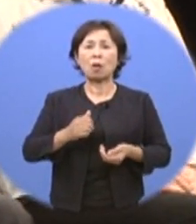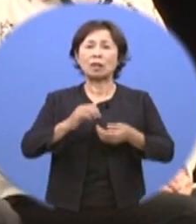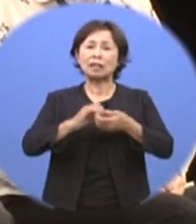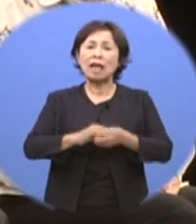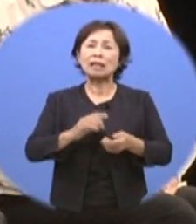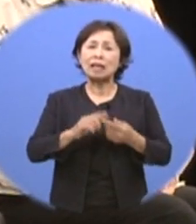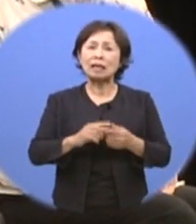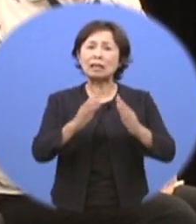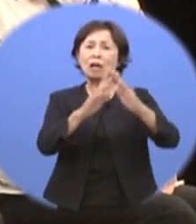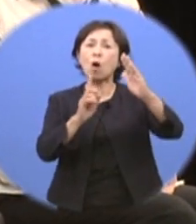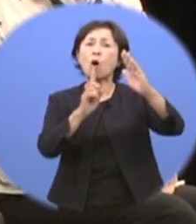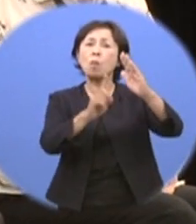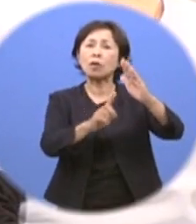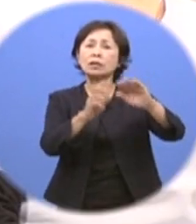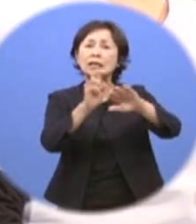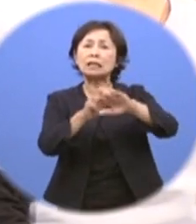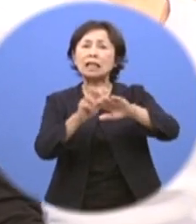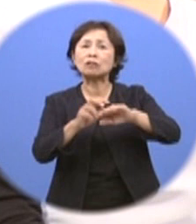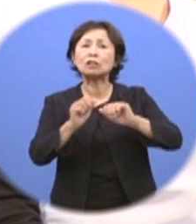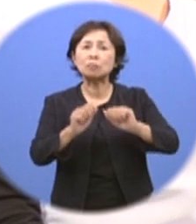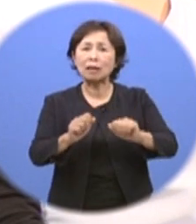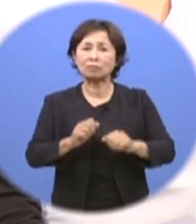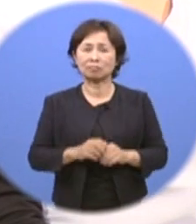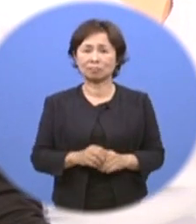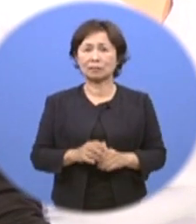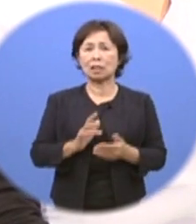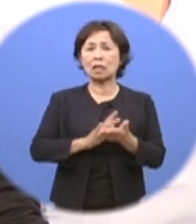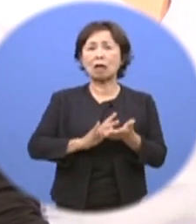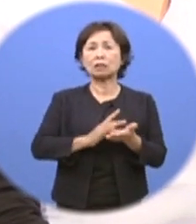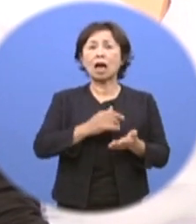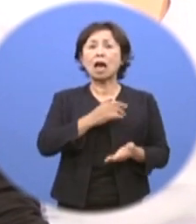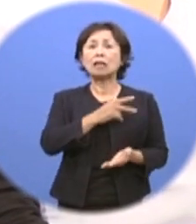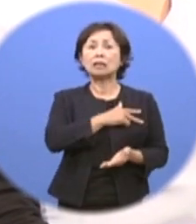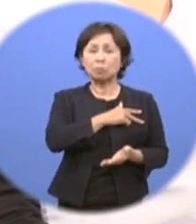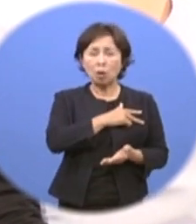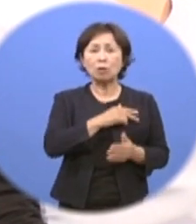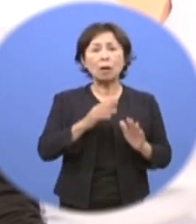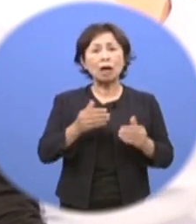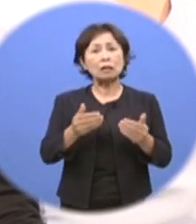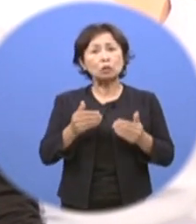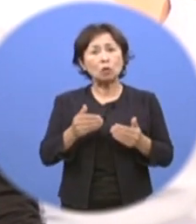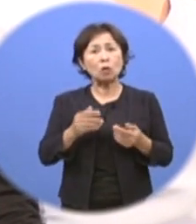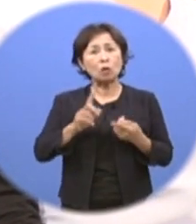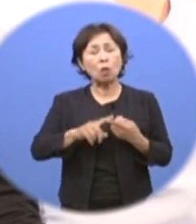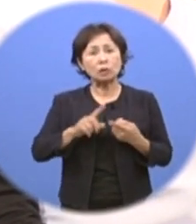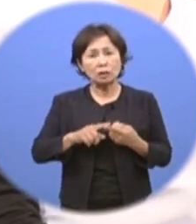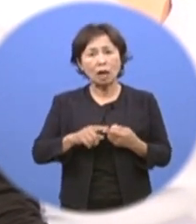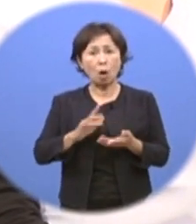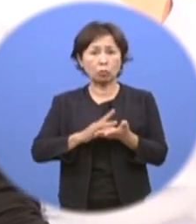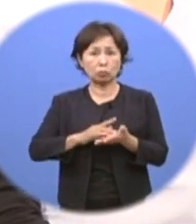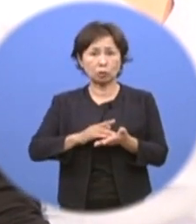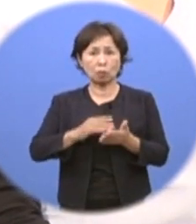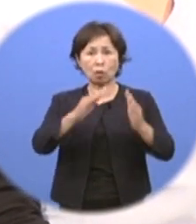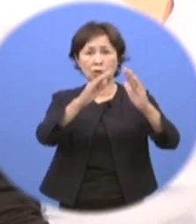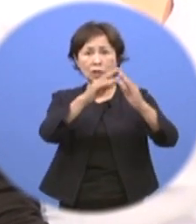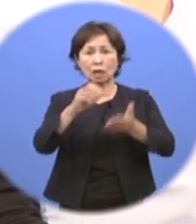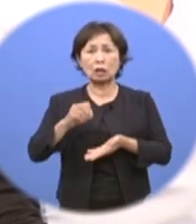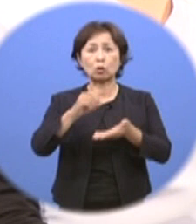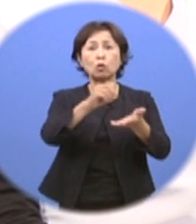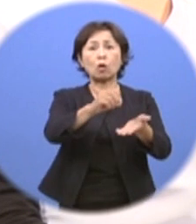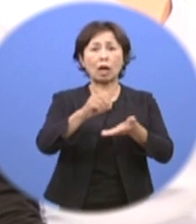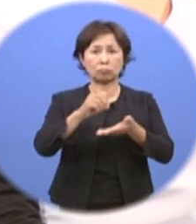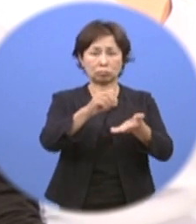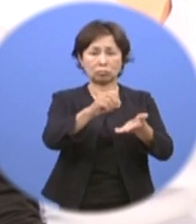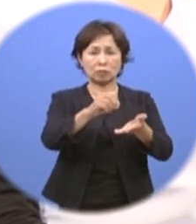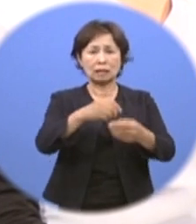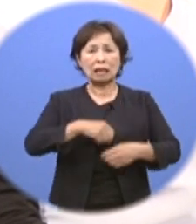ただきますので。 薬剤師も今は必要に応じてお薬をご自宅に届けたり、お薬が正しく服用